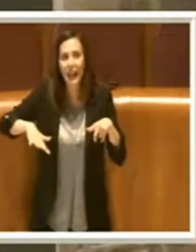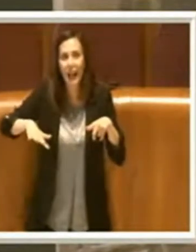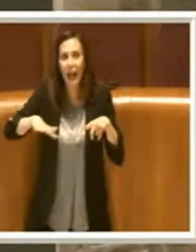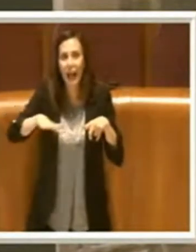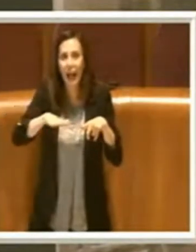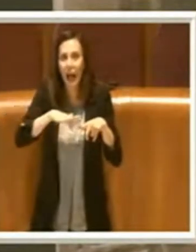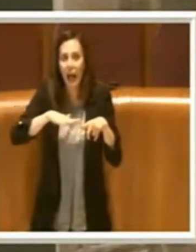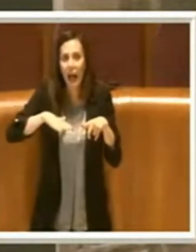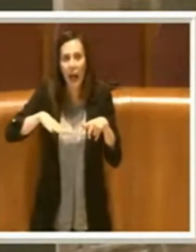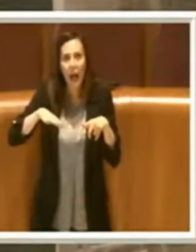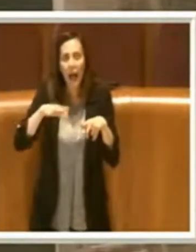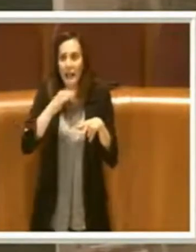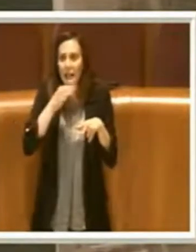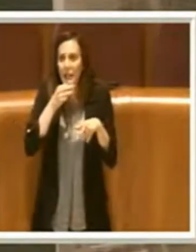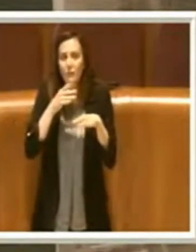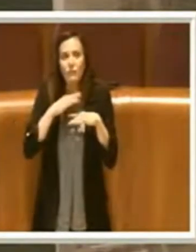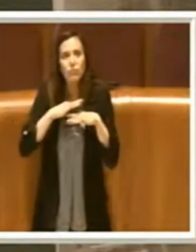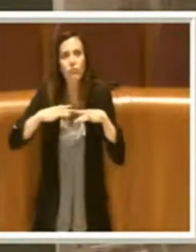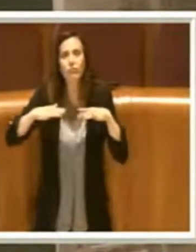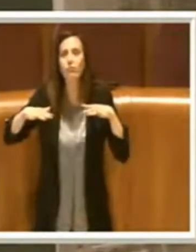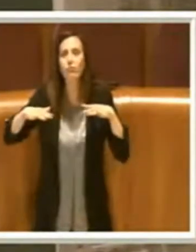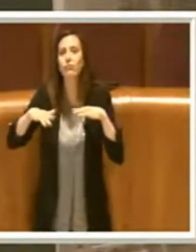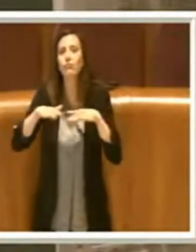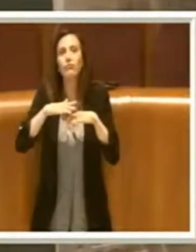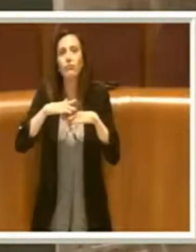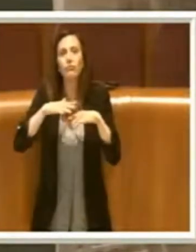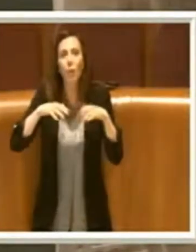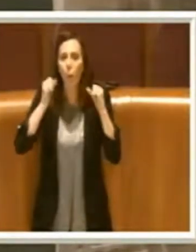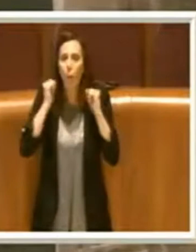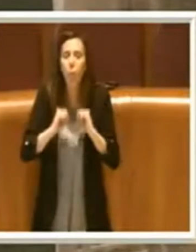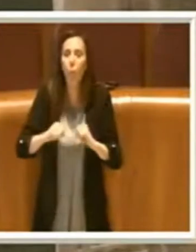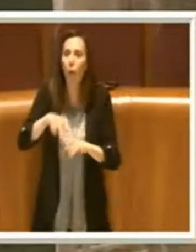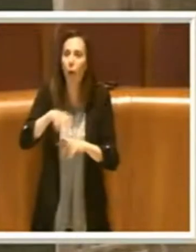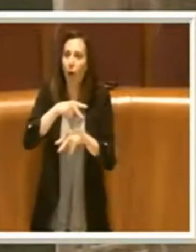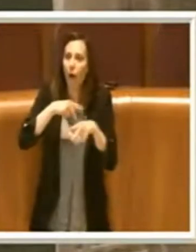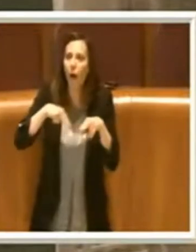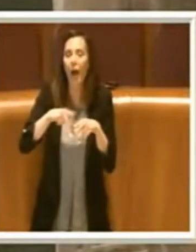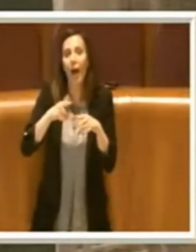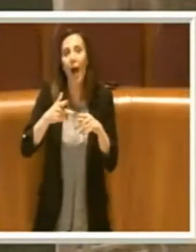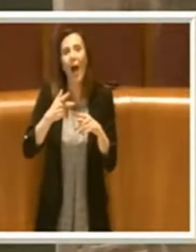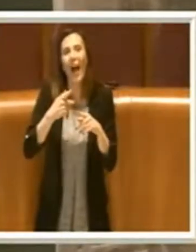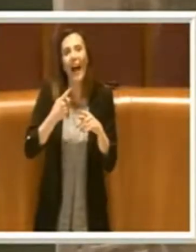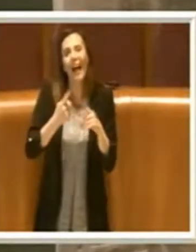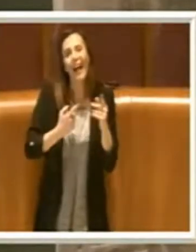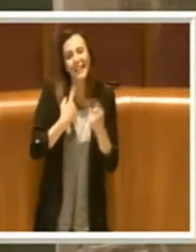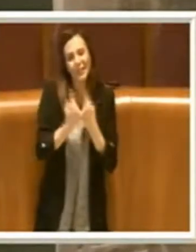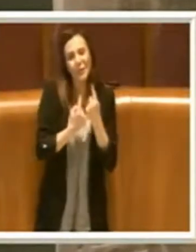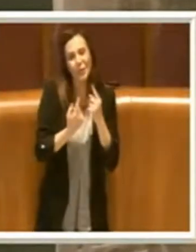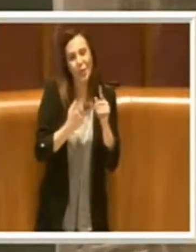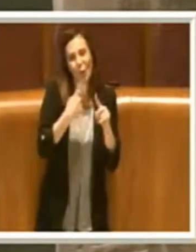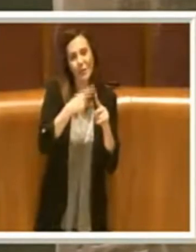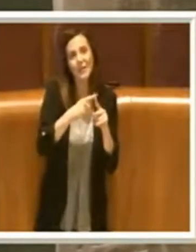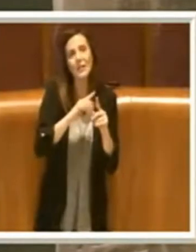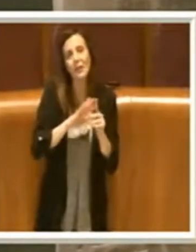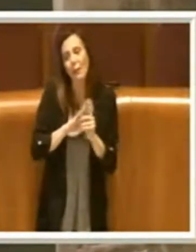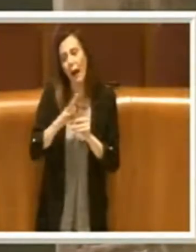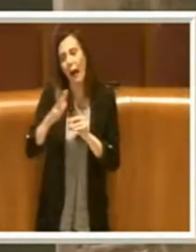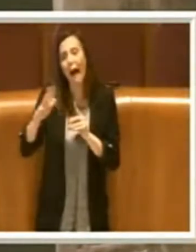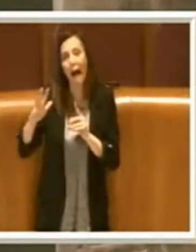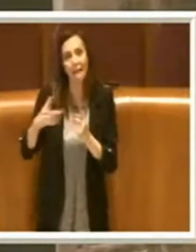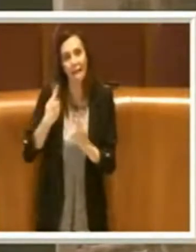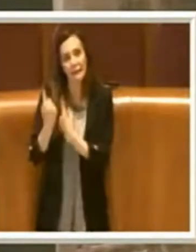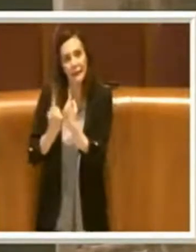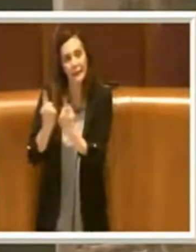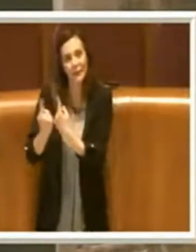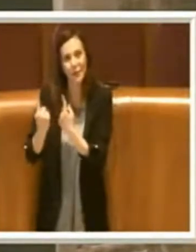l'unico se me lo permettete l'unico lato positivo però ci sono mille altri lati negativi tra cui appunto tutto quello che è stato detto